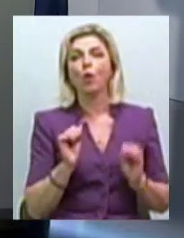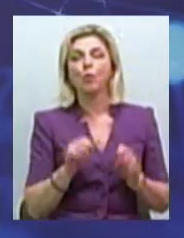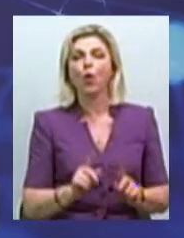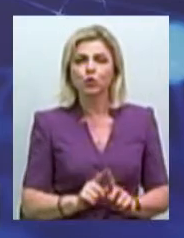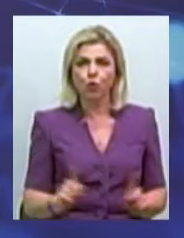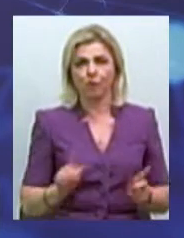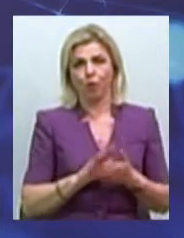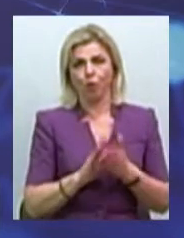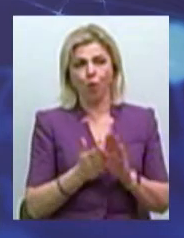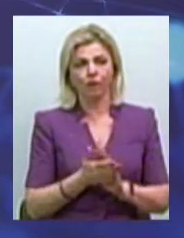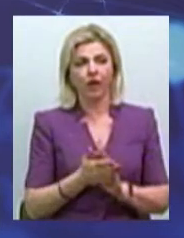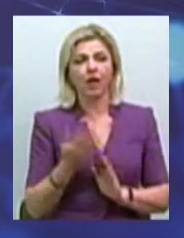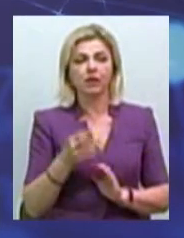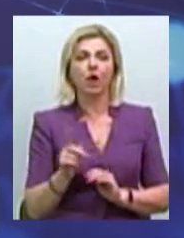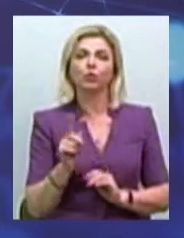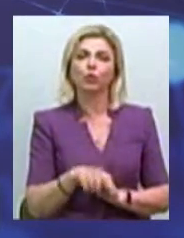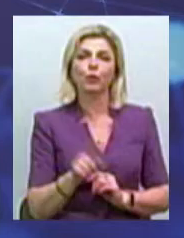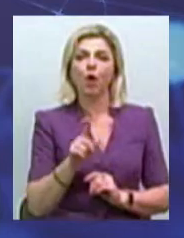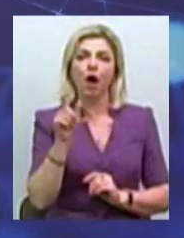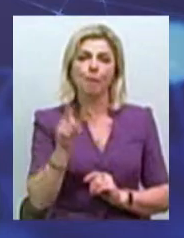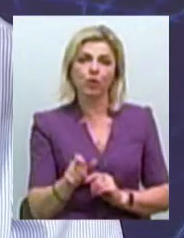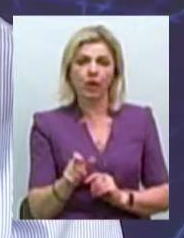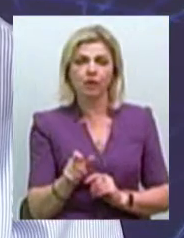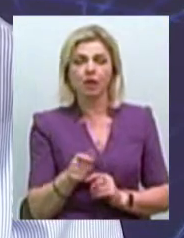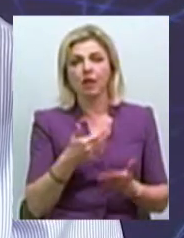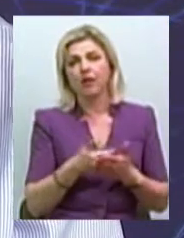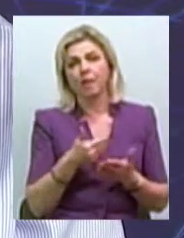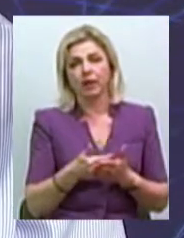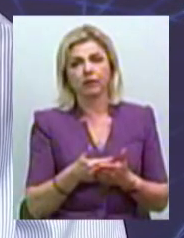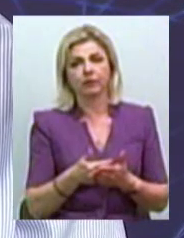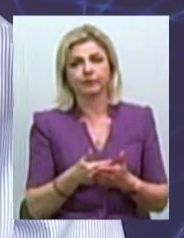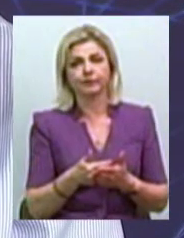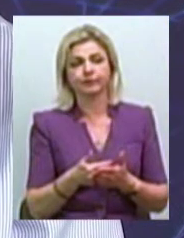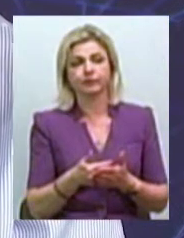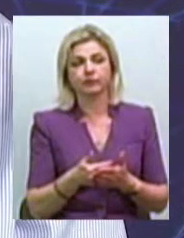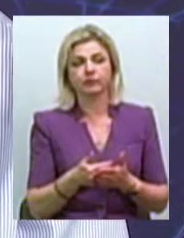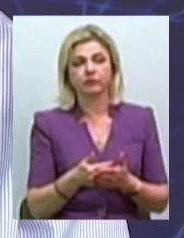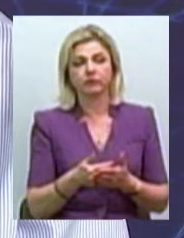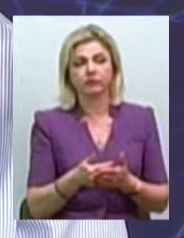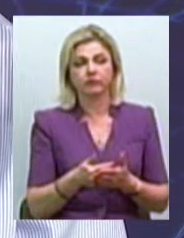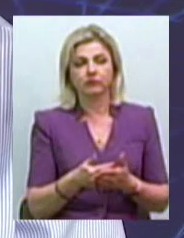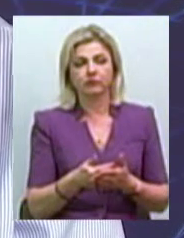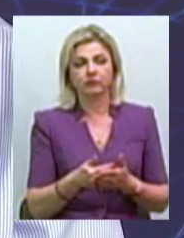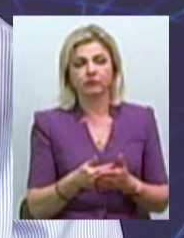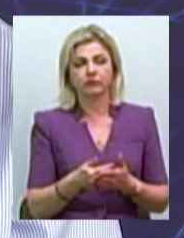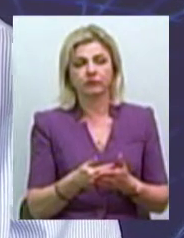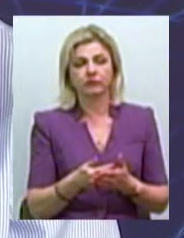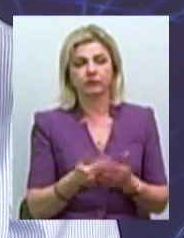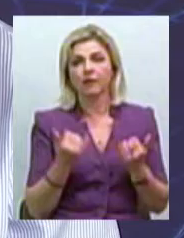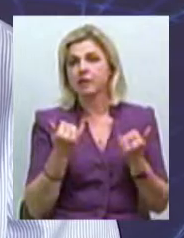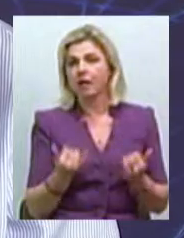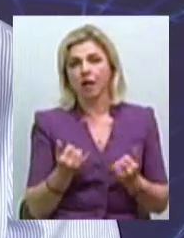особливі умови для того, щоб абонент, наприклад, не може зараз прийти,